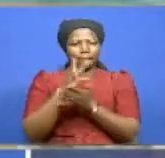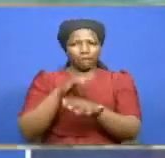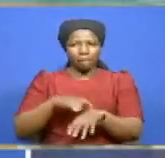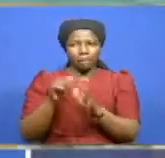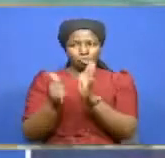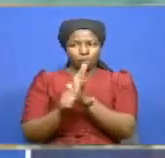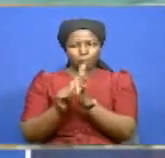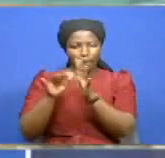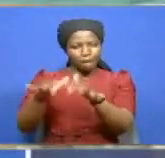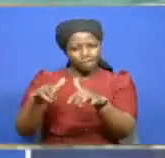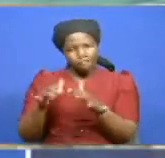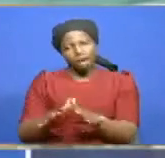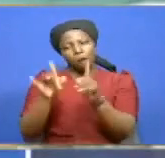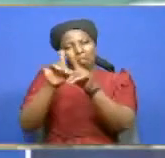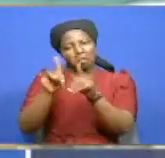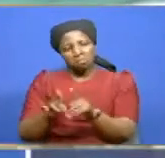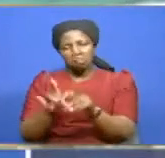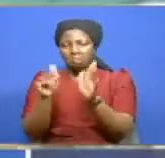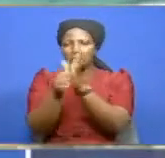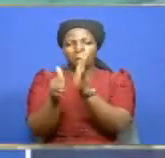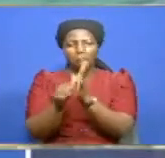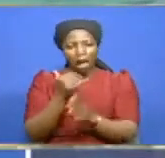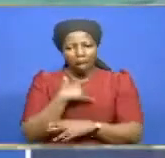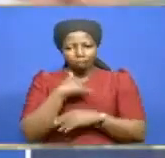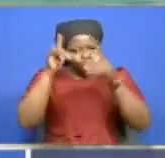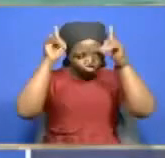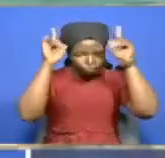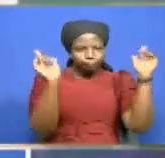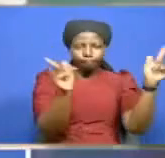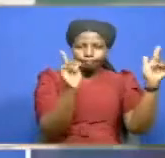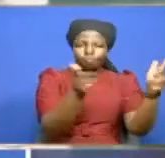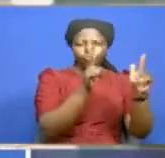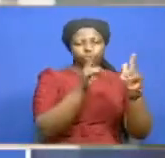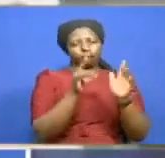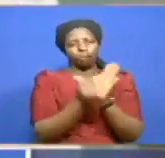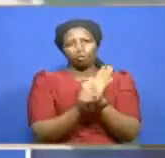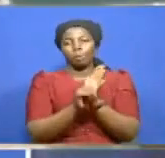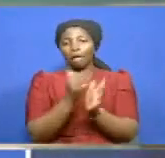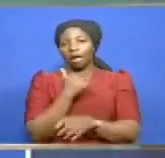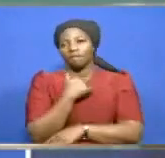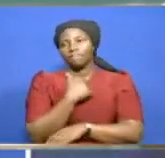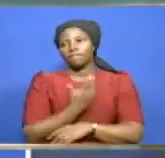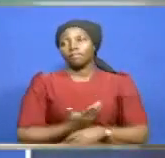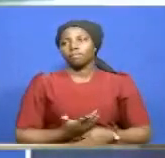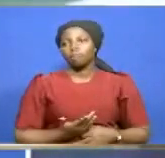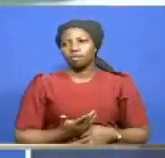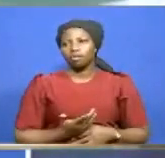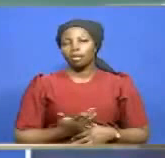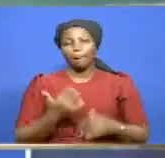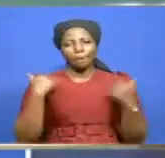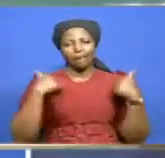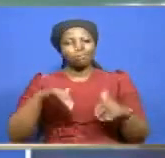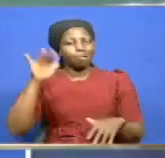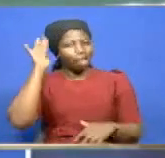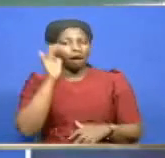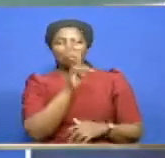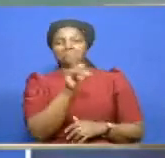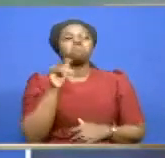Wakulima wako na shida. Wafugaji wako na shida. Nasikia mnalia mambo ya stima